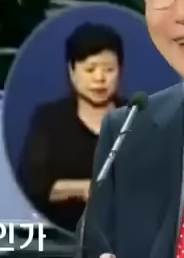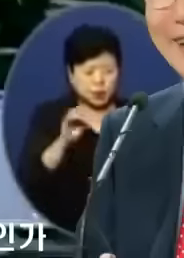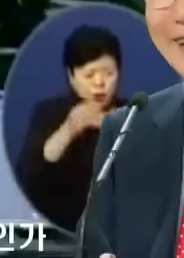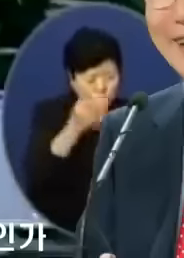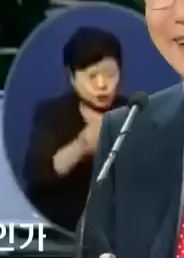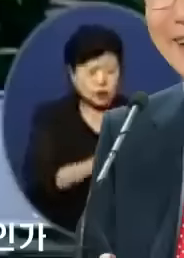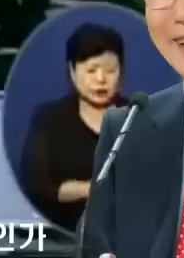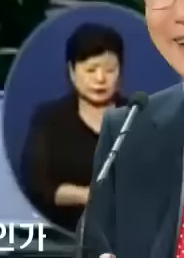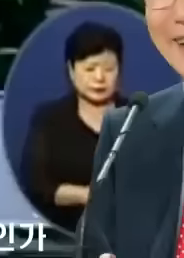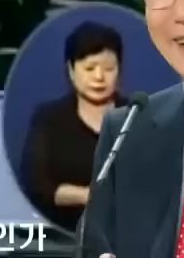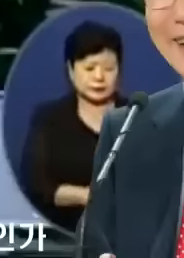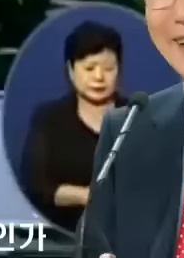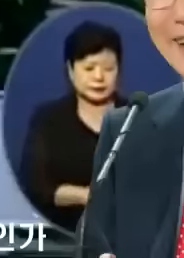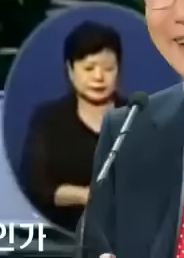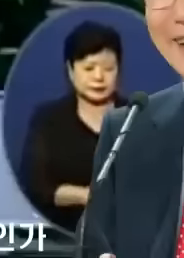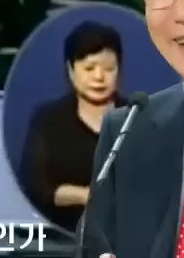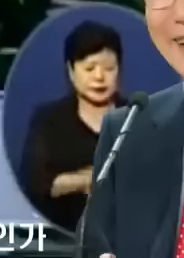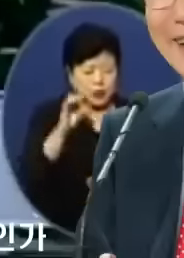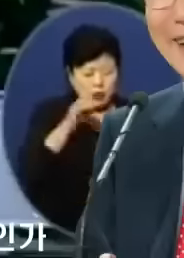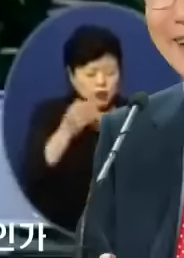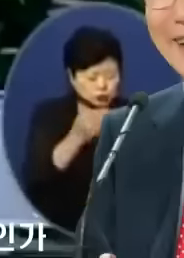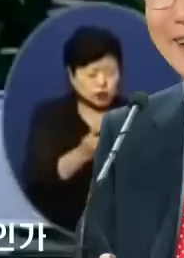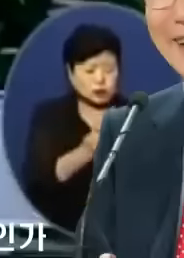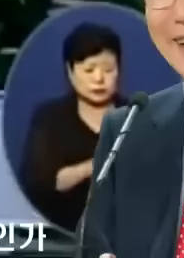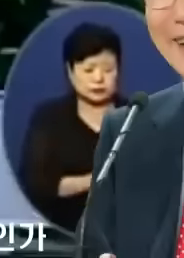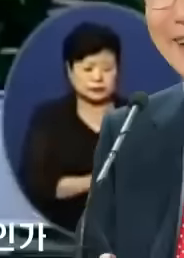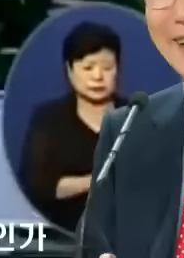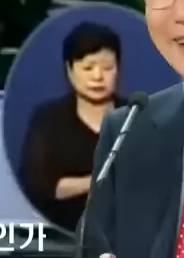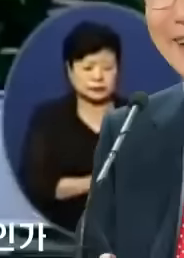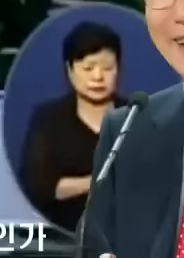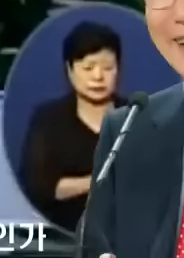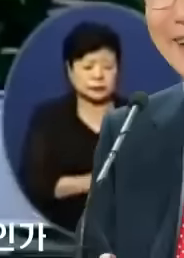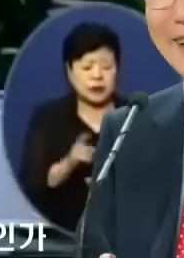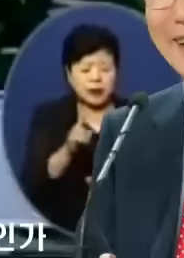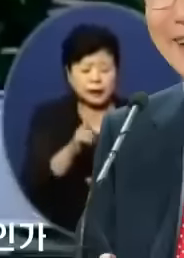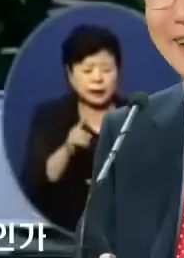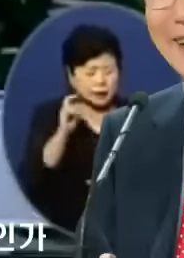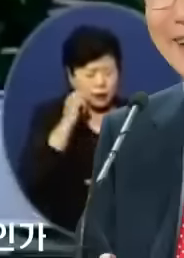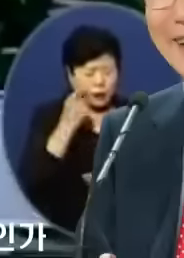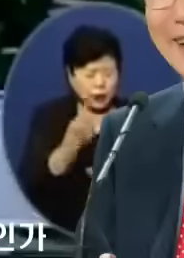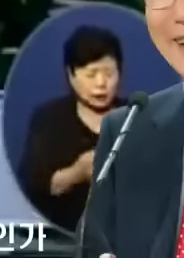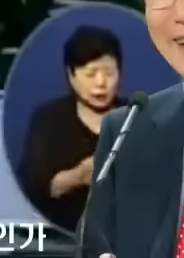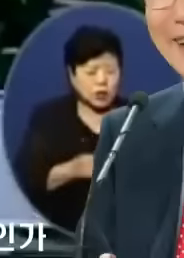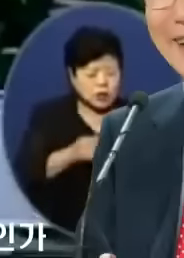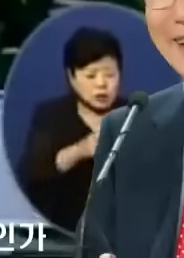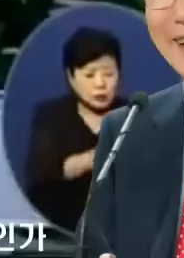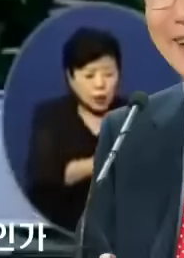훈련을 시킨 것입니다. 훈련을 시켜서 그때 어떠한 역경이 다가와도 그를 극복하고 이길 수